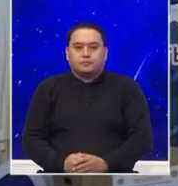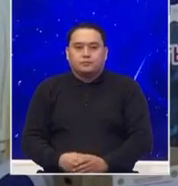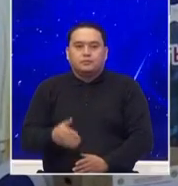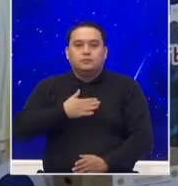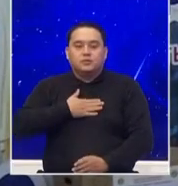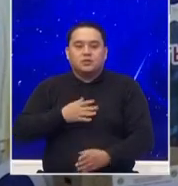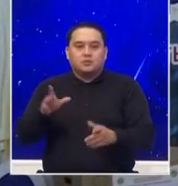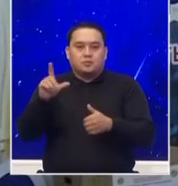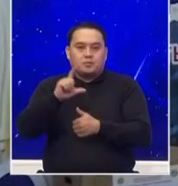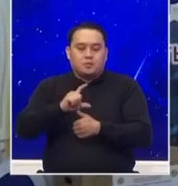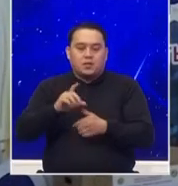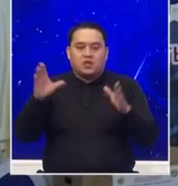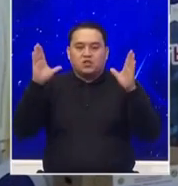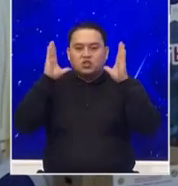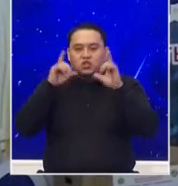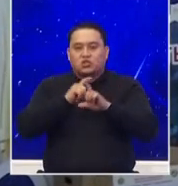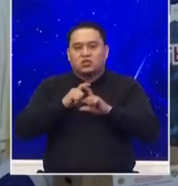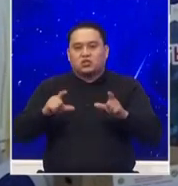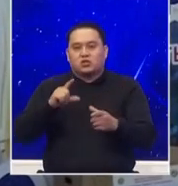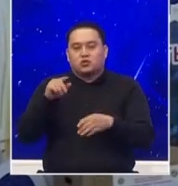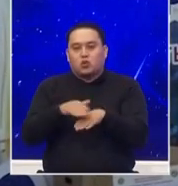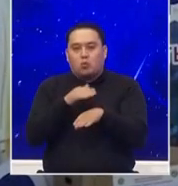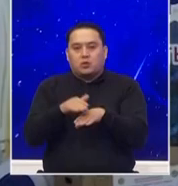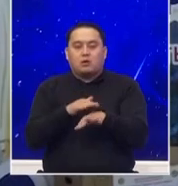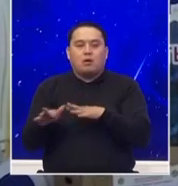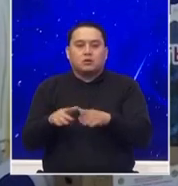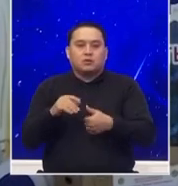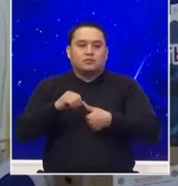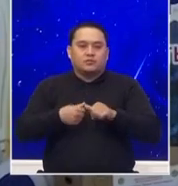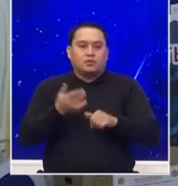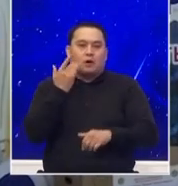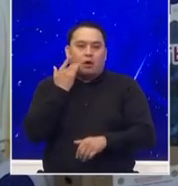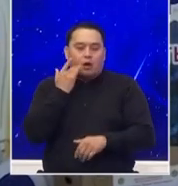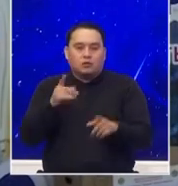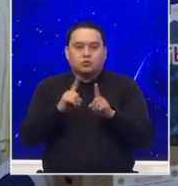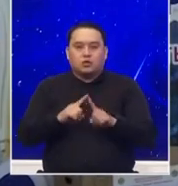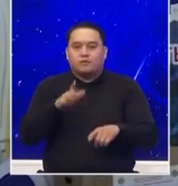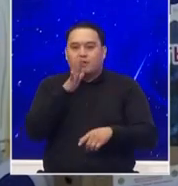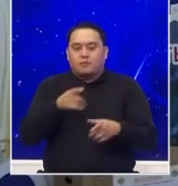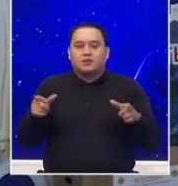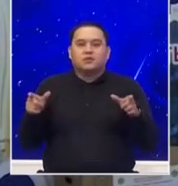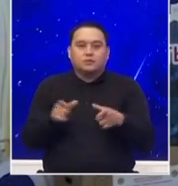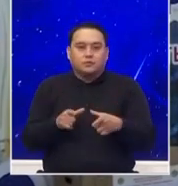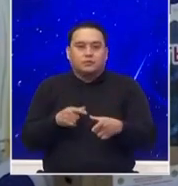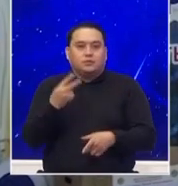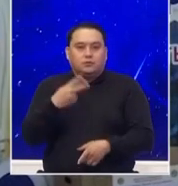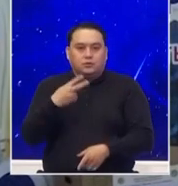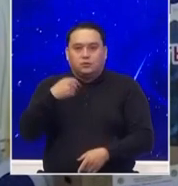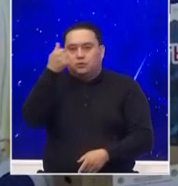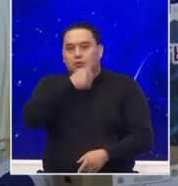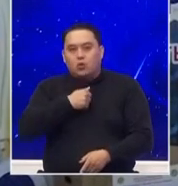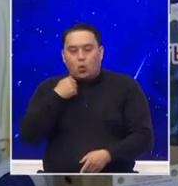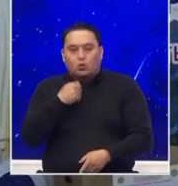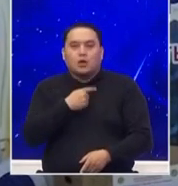помощь. Наша мечеть занимается благотворительностью на постоянной основе, особенно в период карантина. За 2020 год